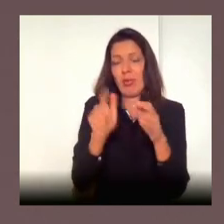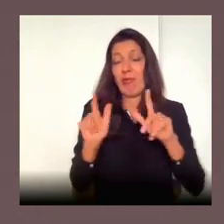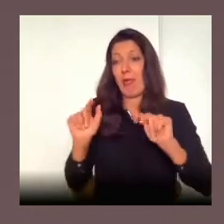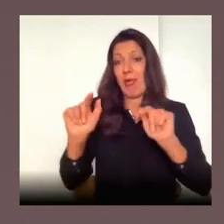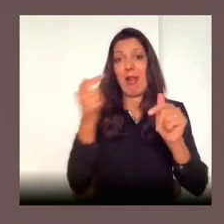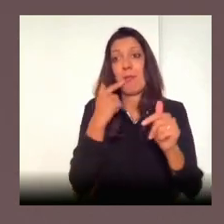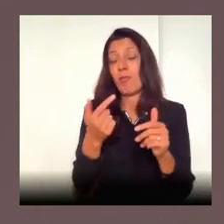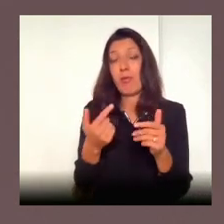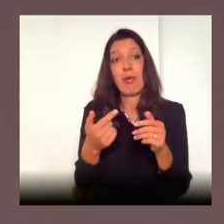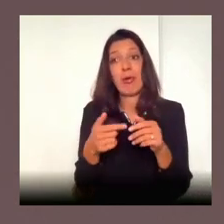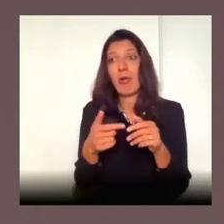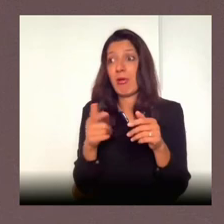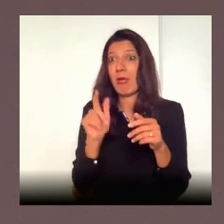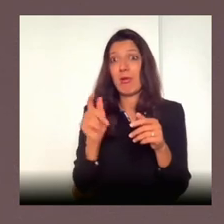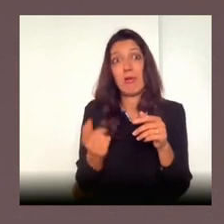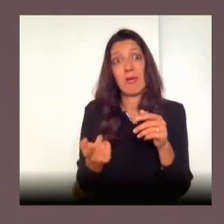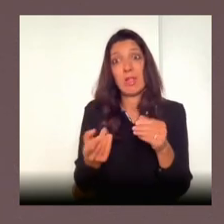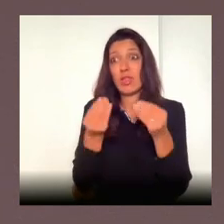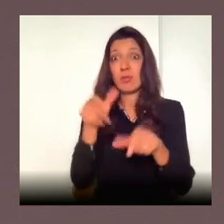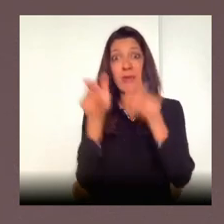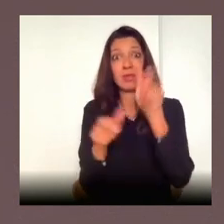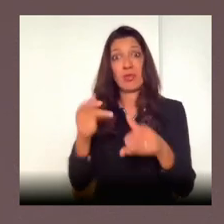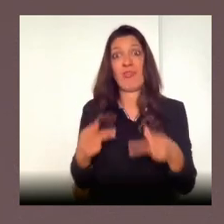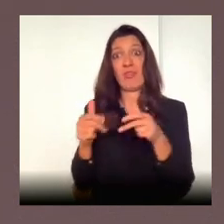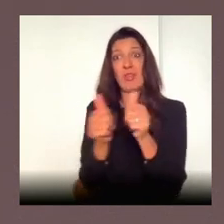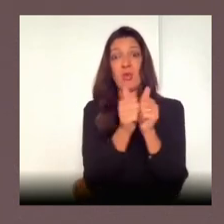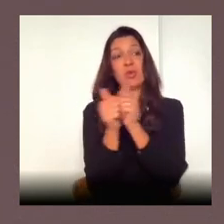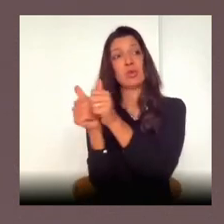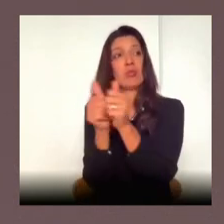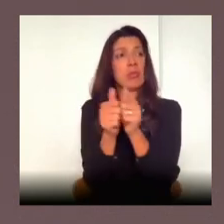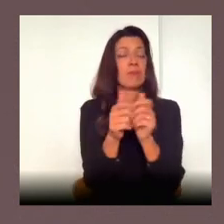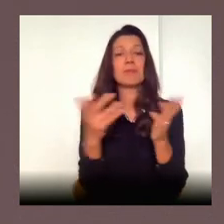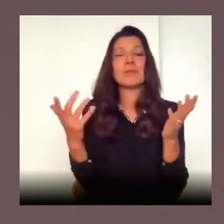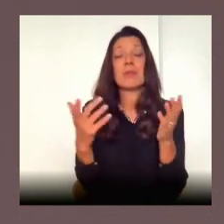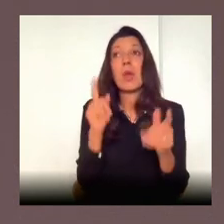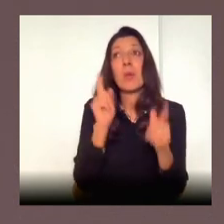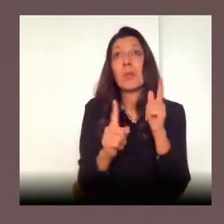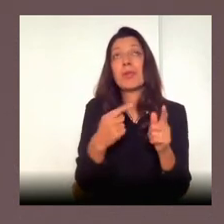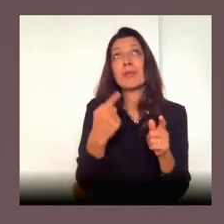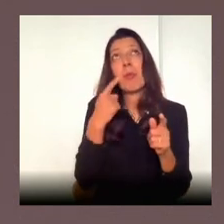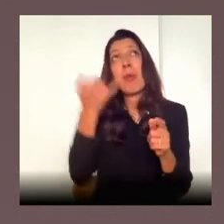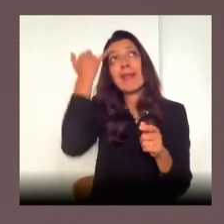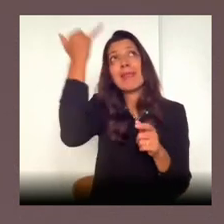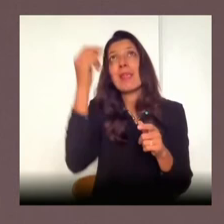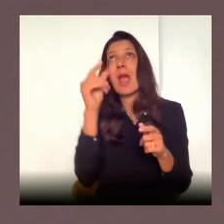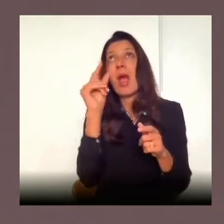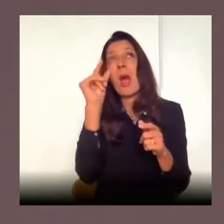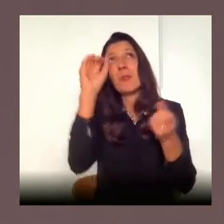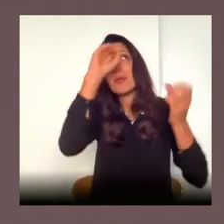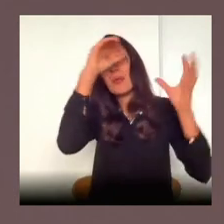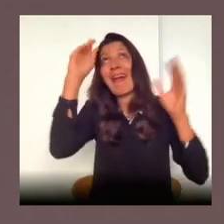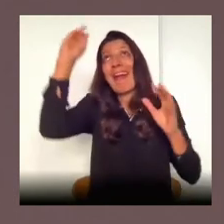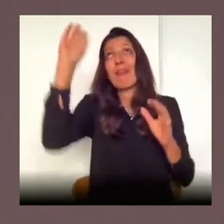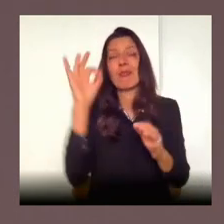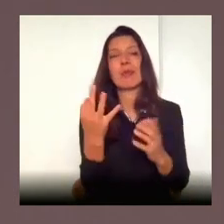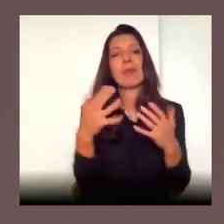juste... c'est le vivre ensemble qui est important. Voilà, c'est peut-être un peu utopique comme idée, mais c'est vraiment mon rêve. Et c'est